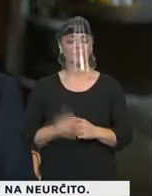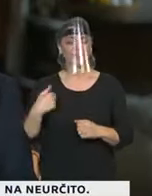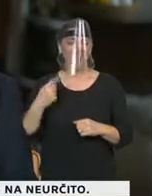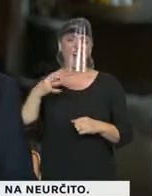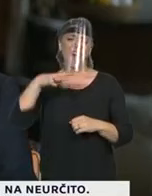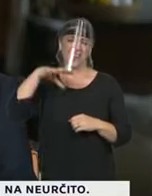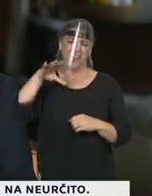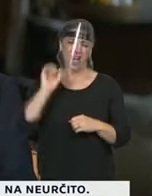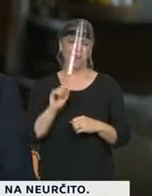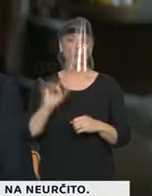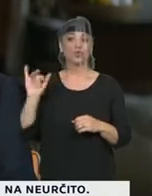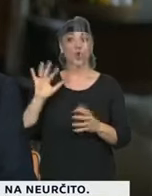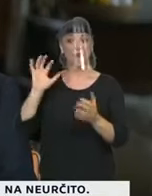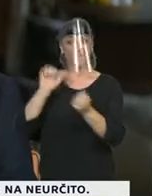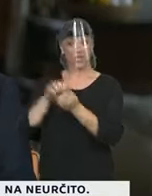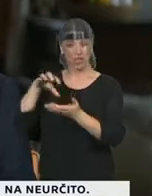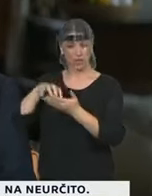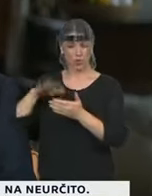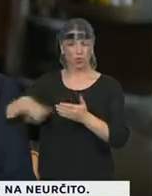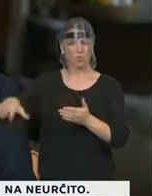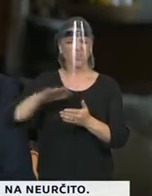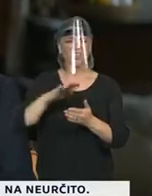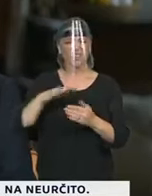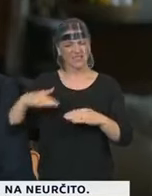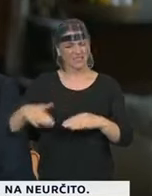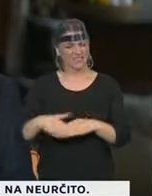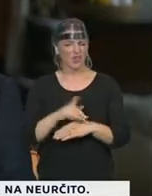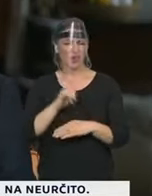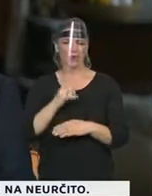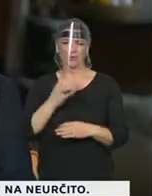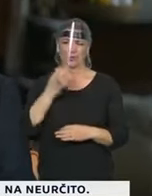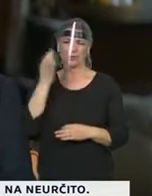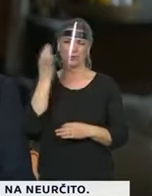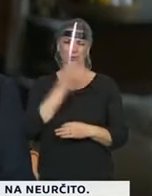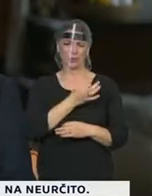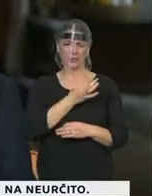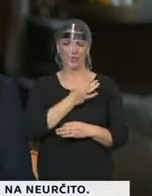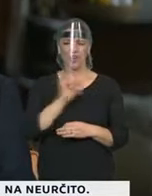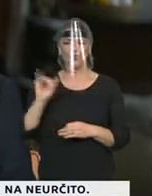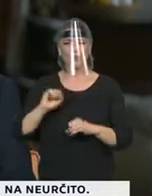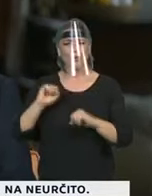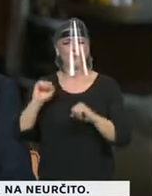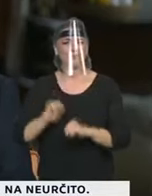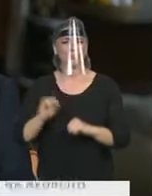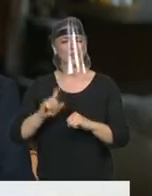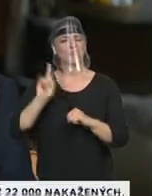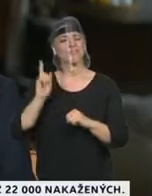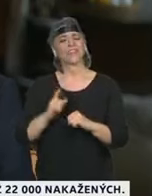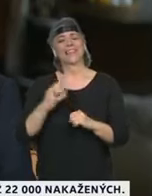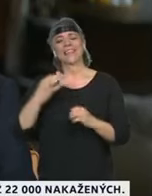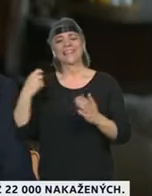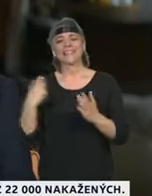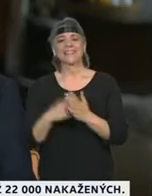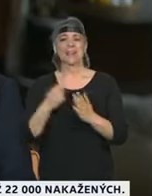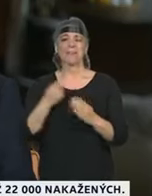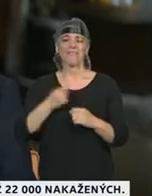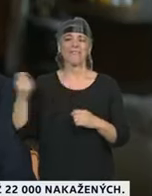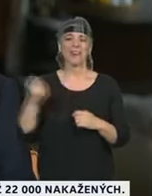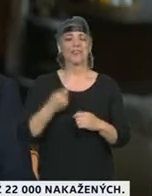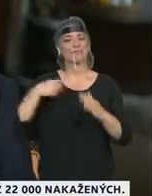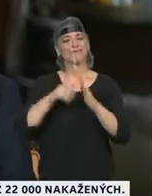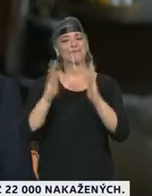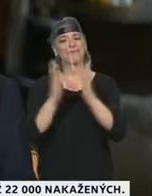že zvlášť pro věřící je to bolestivé. Mám soucit lidmi, kteří chodí pravidelně na velikonoční bohoslužby a nyní